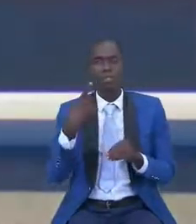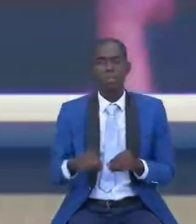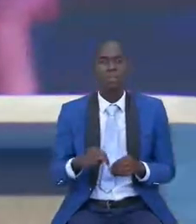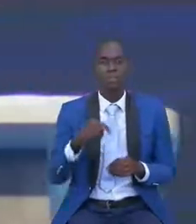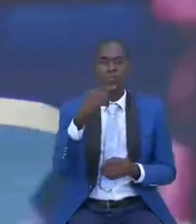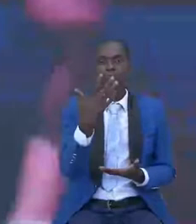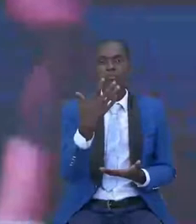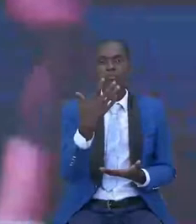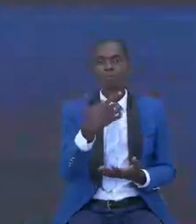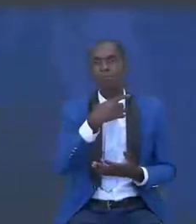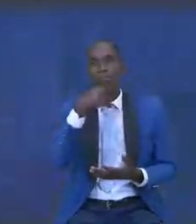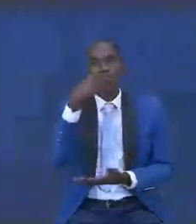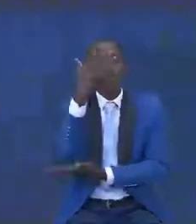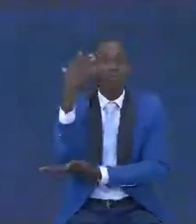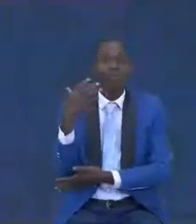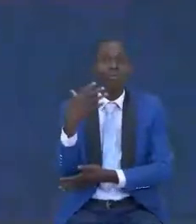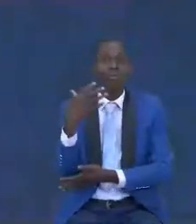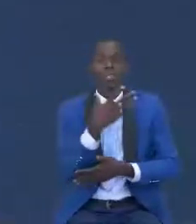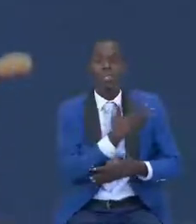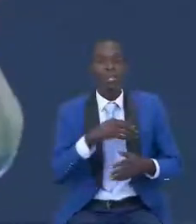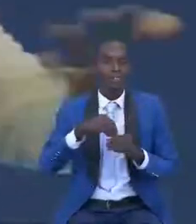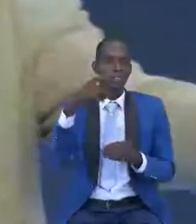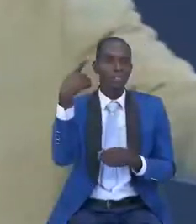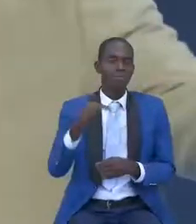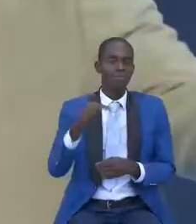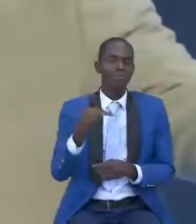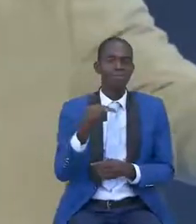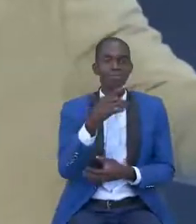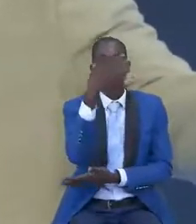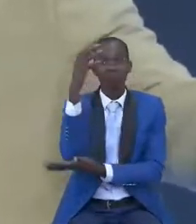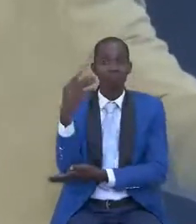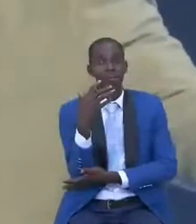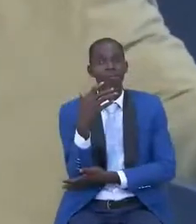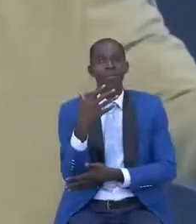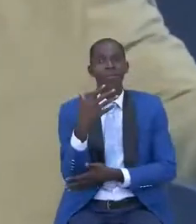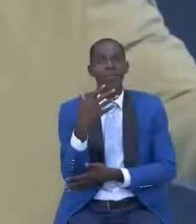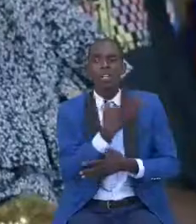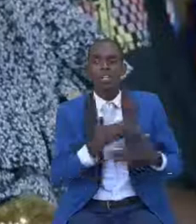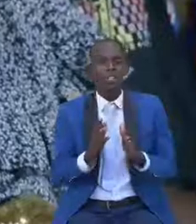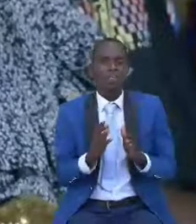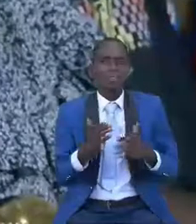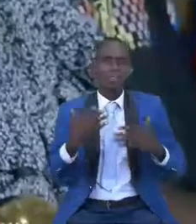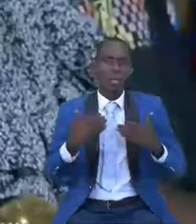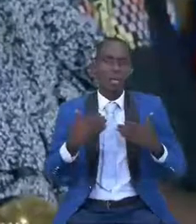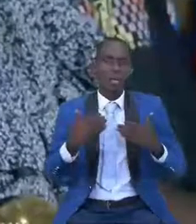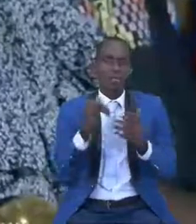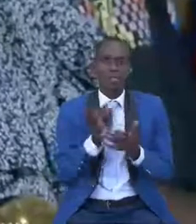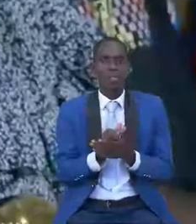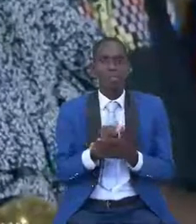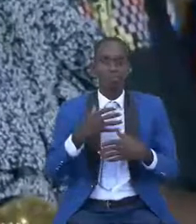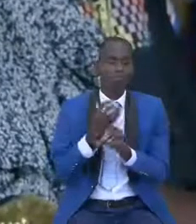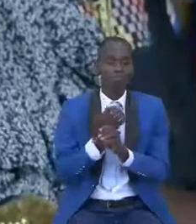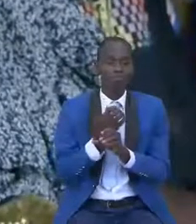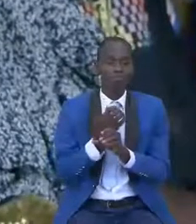sortir l'eau dans le désert. Et il dit, et dans ton désert, ayant la foi